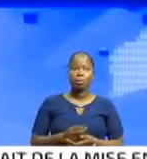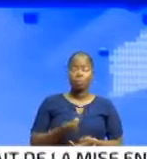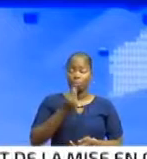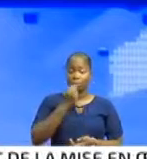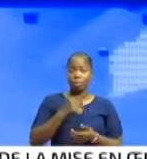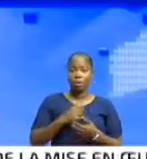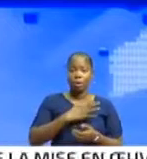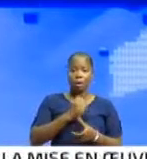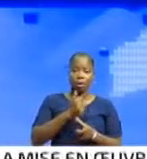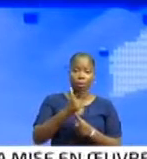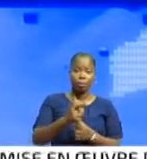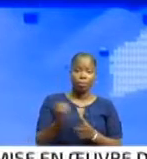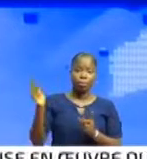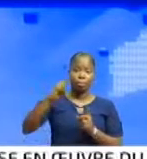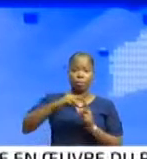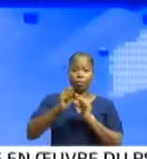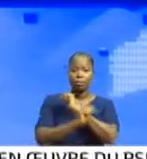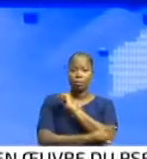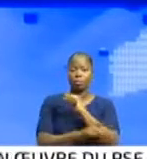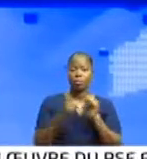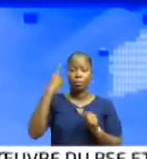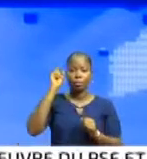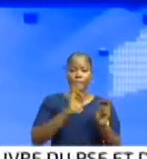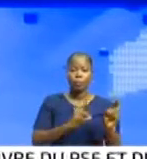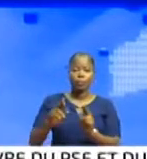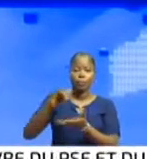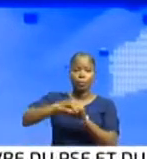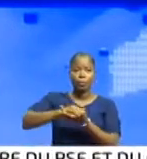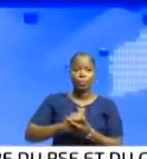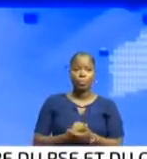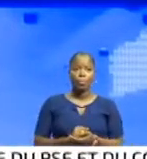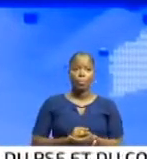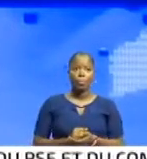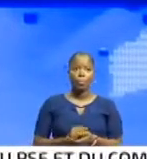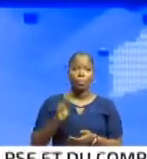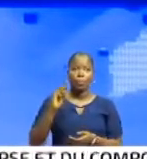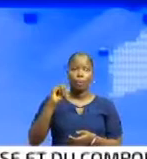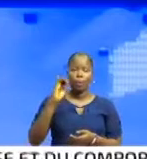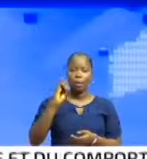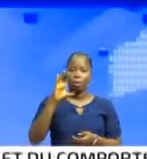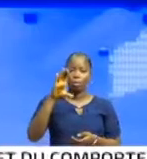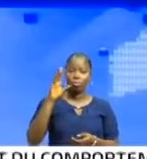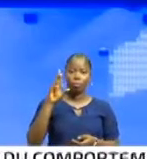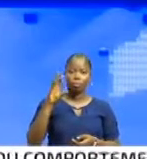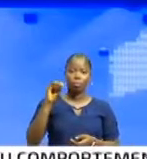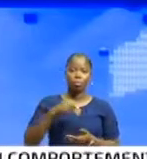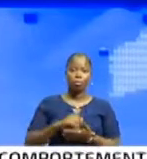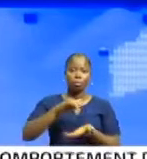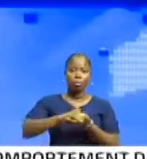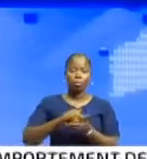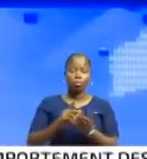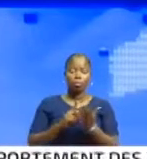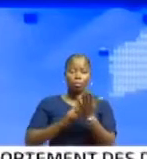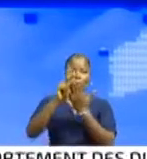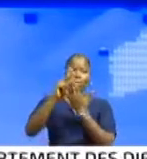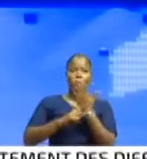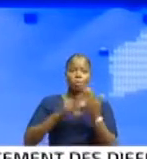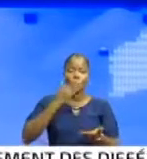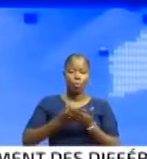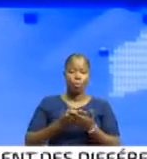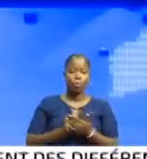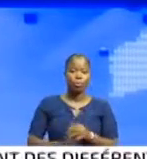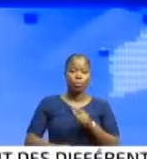sénégal d'années me pour y remédier l'initiative pour les micronutriments a décidé à initier plutôt le programme bon départ il vise